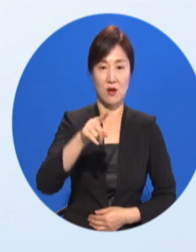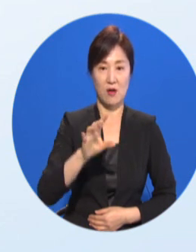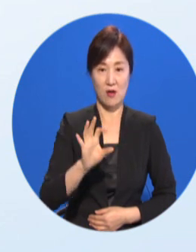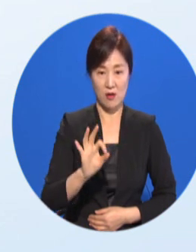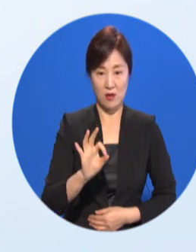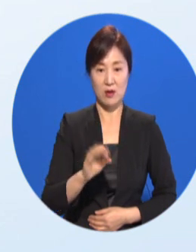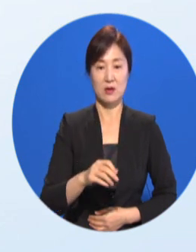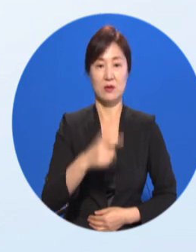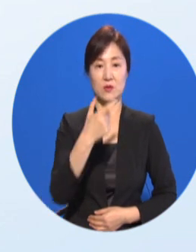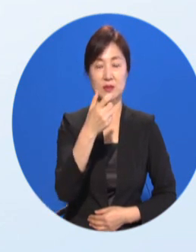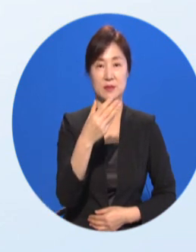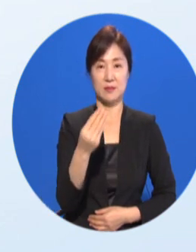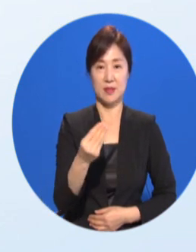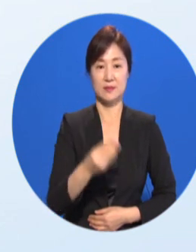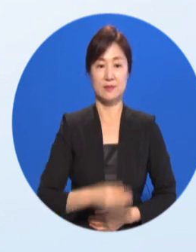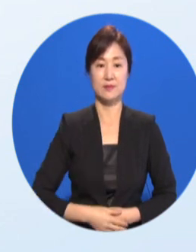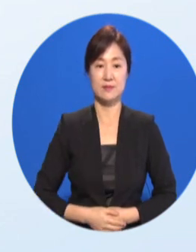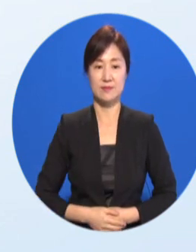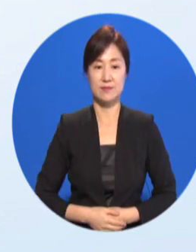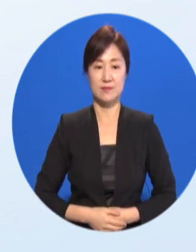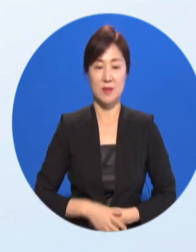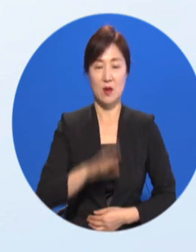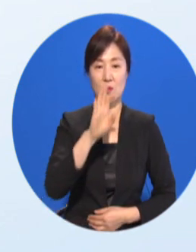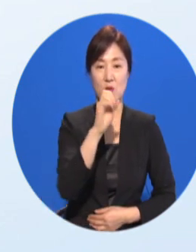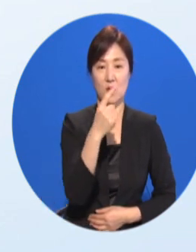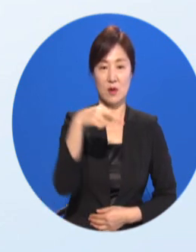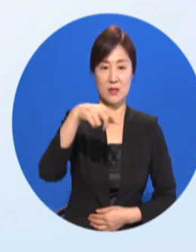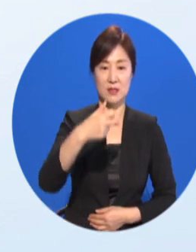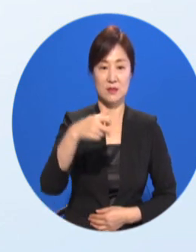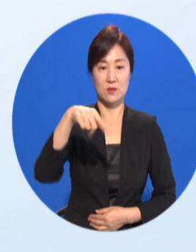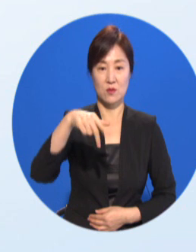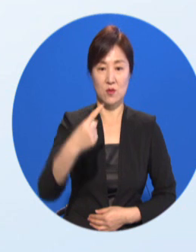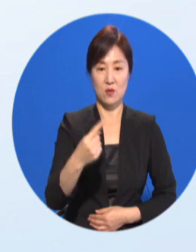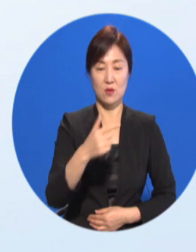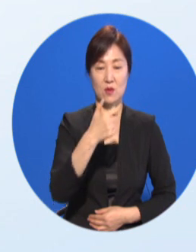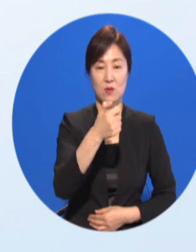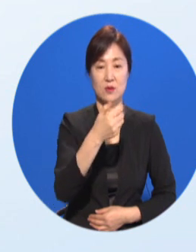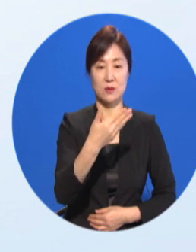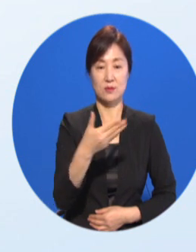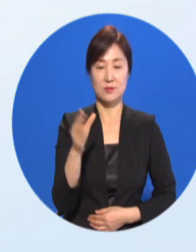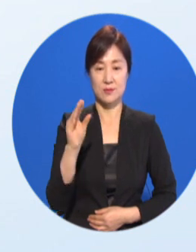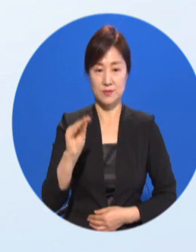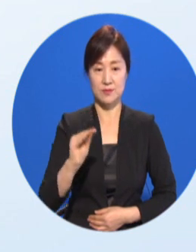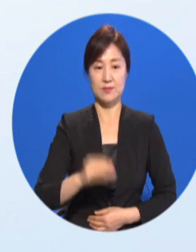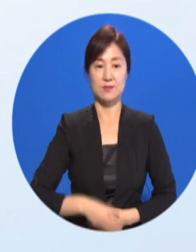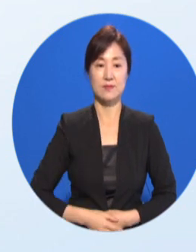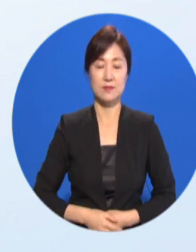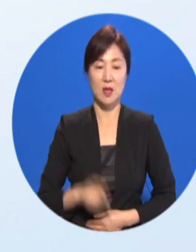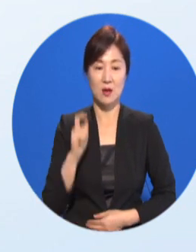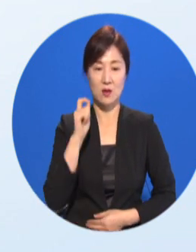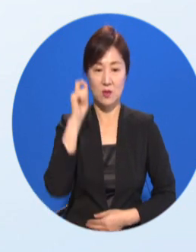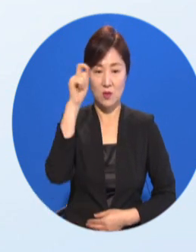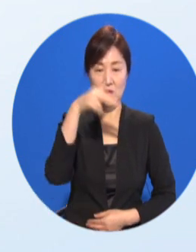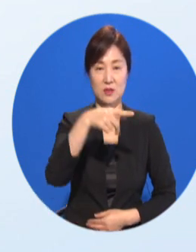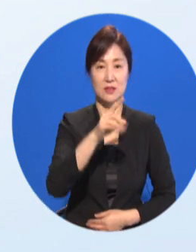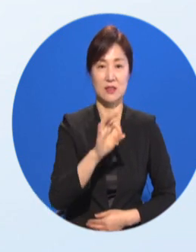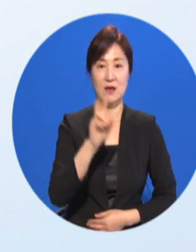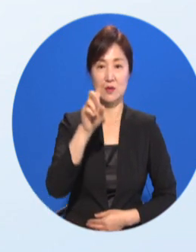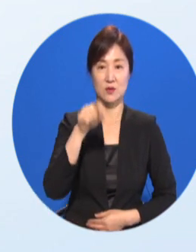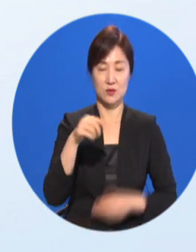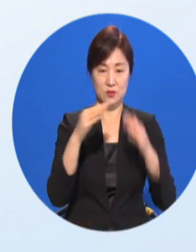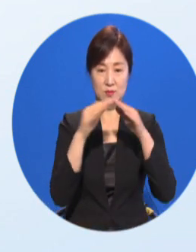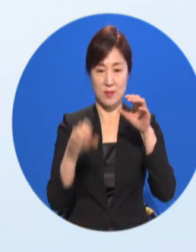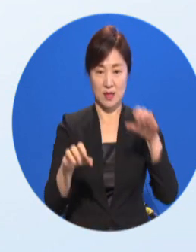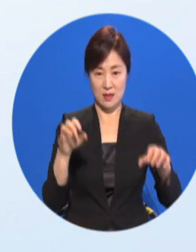마을 주민 600,000원 주식회사 포스코 외에 냄 승주 cc 임직원 일동 590,000원 고흥군 도양읍